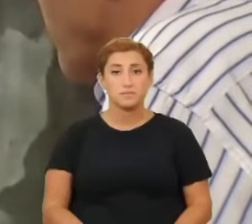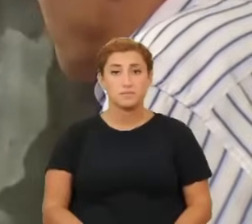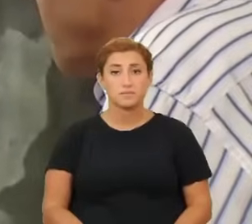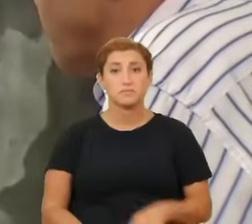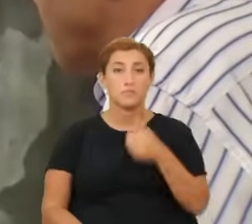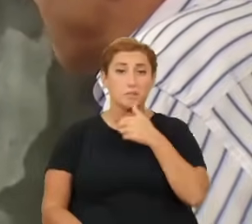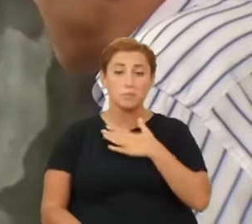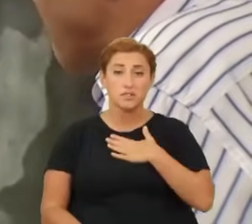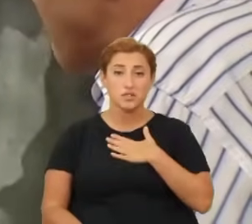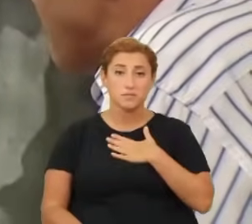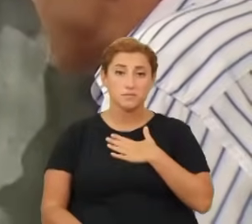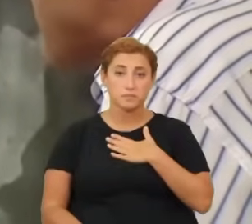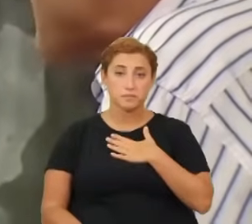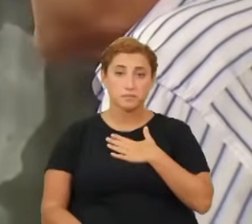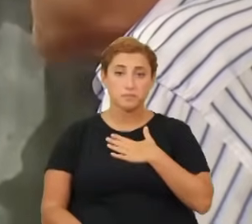Babacığım,